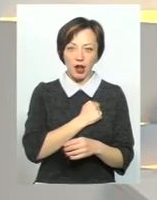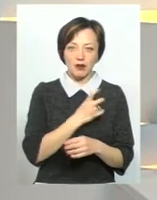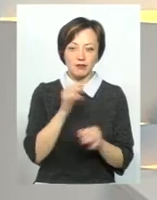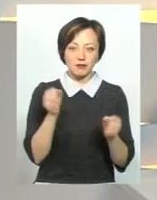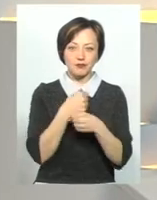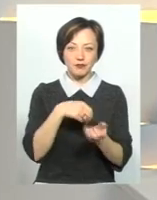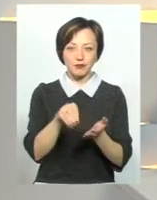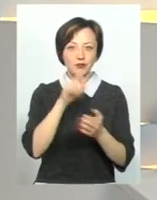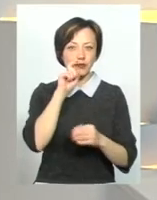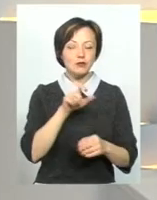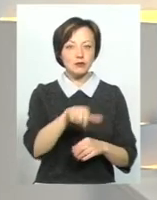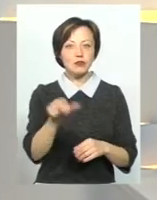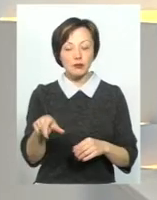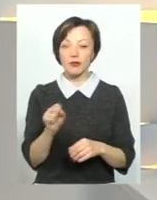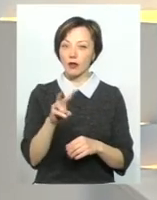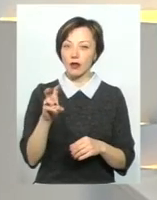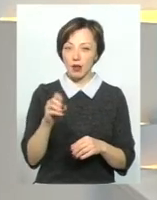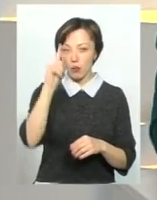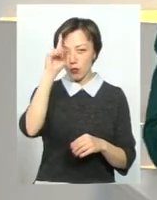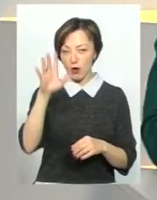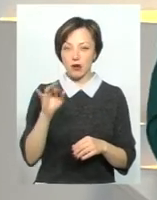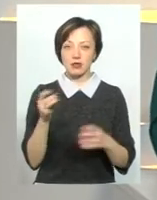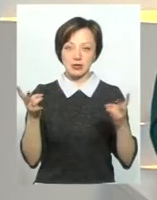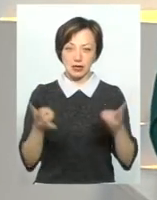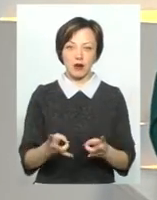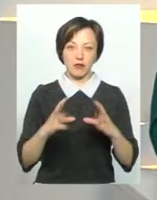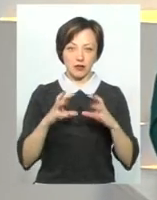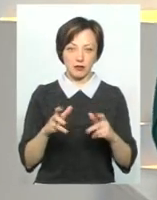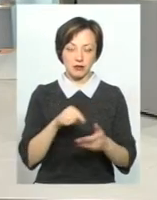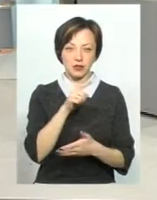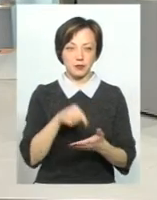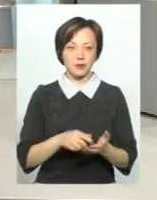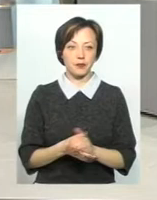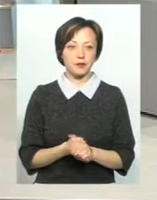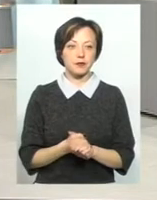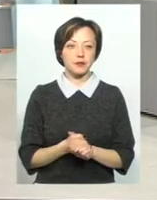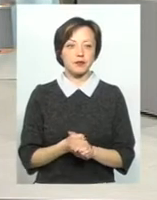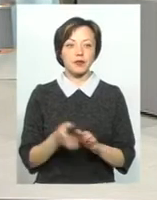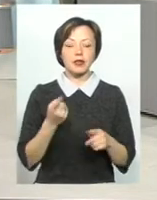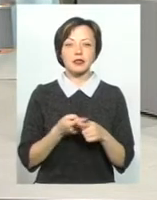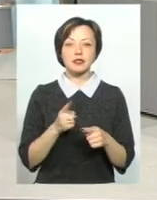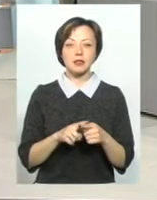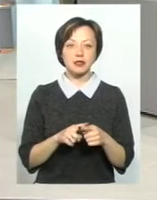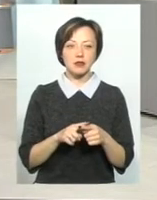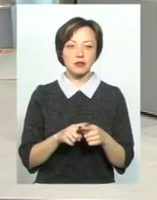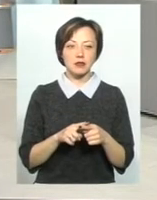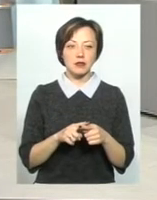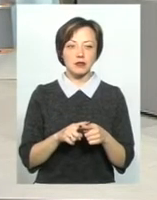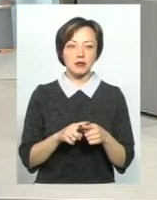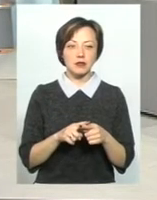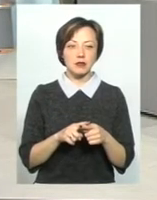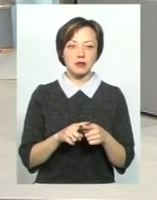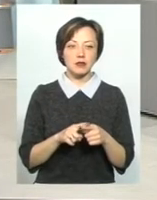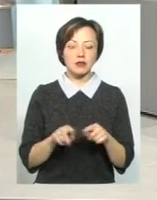кишені українцям, але досить популярна і затребувана в світі. Це трошки